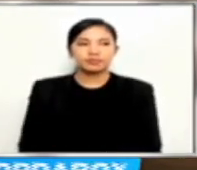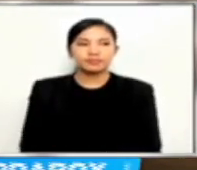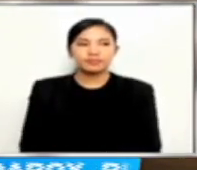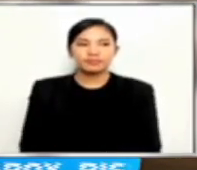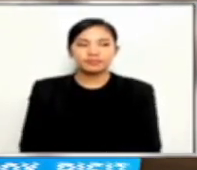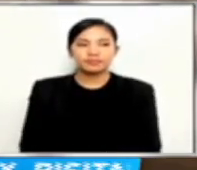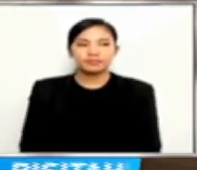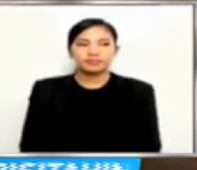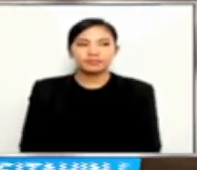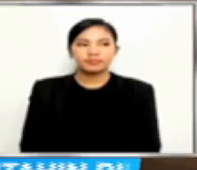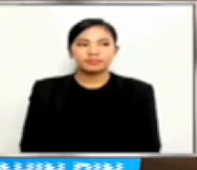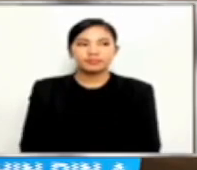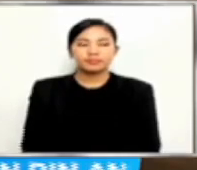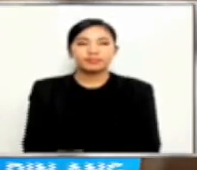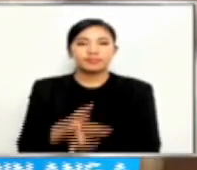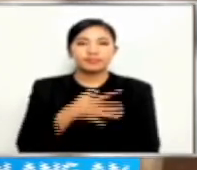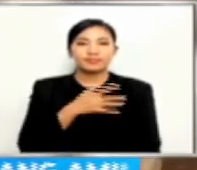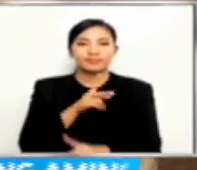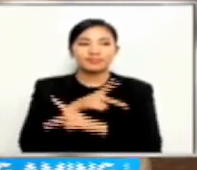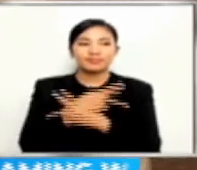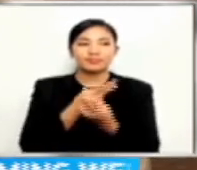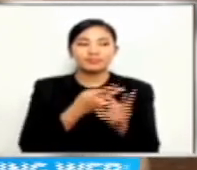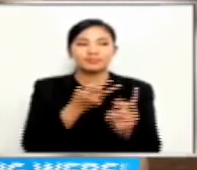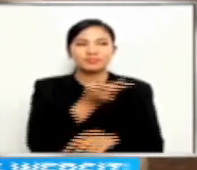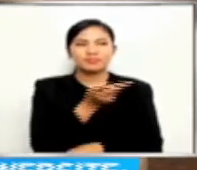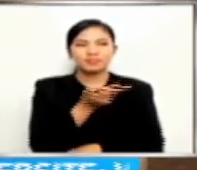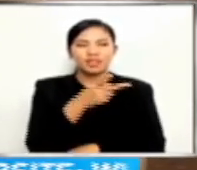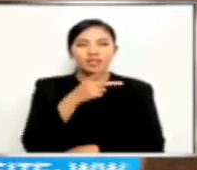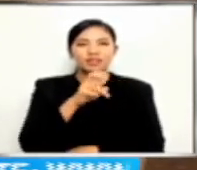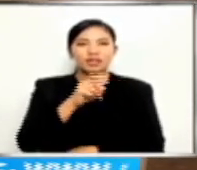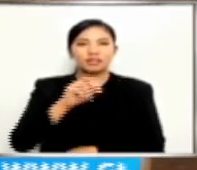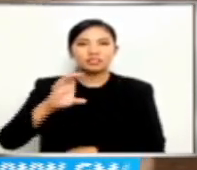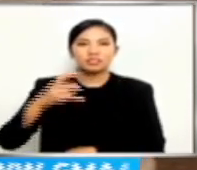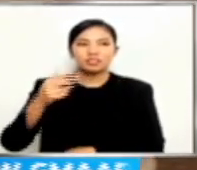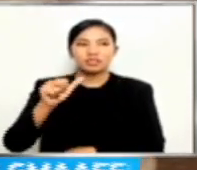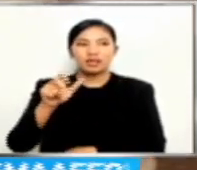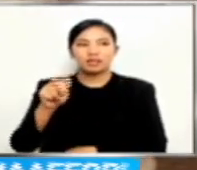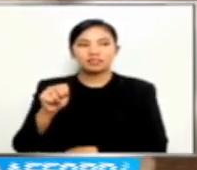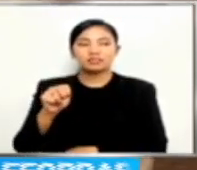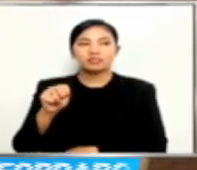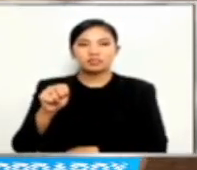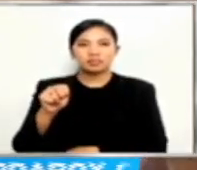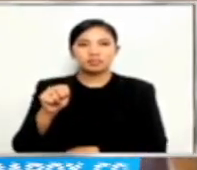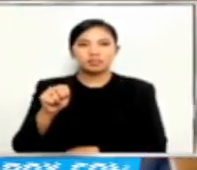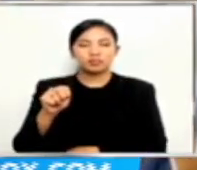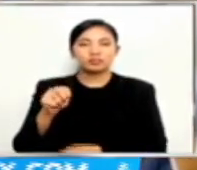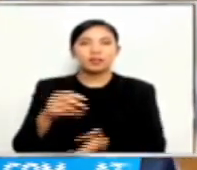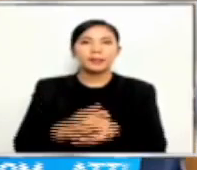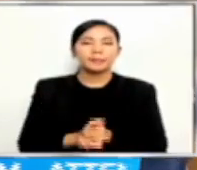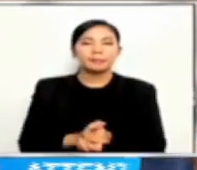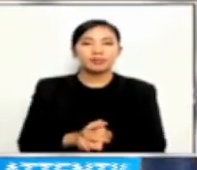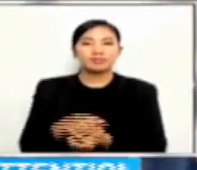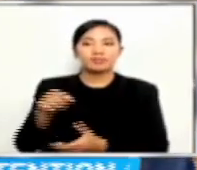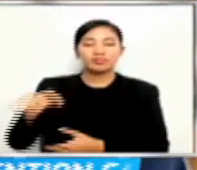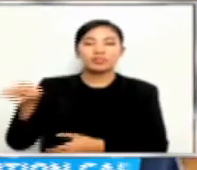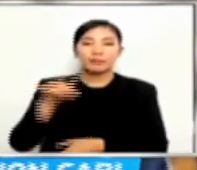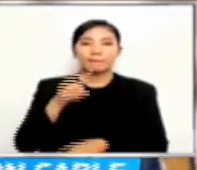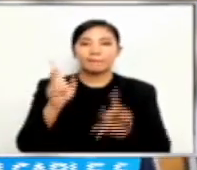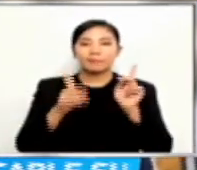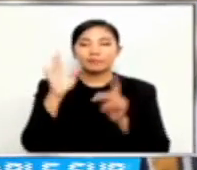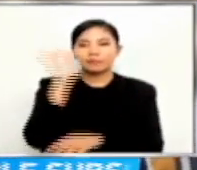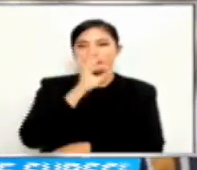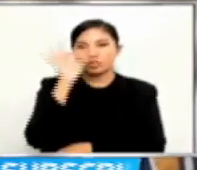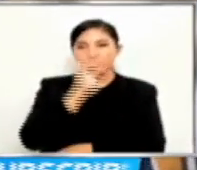Pinakilig nina ang dalawang ikaw stars Ken Chan at Rita Daniela ang mga kapuso sa Toronto sa Harana Pag-ibig para sa Bayan